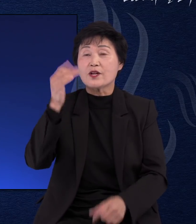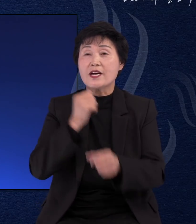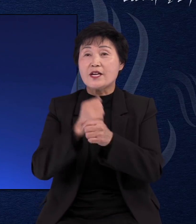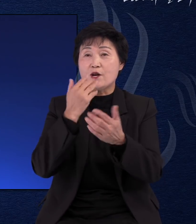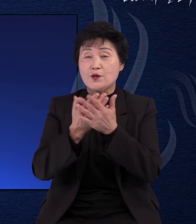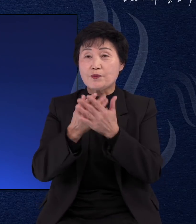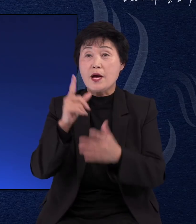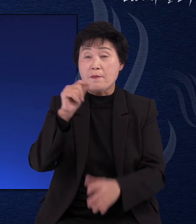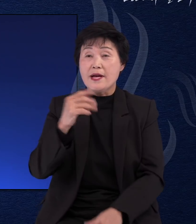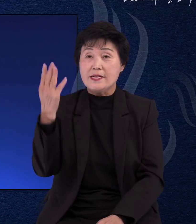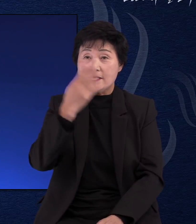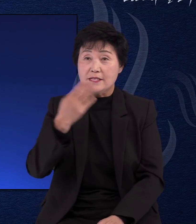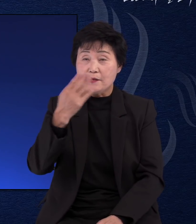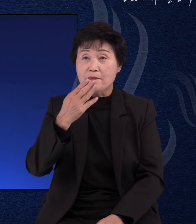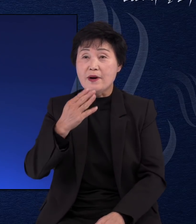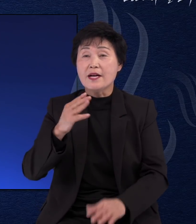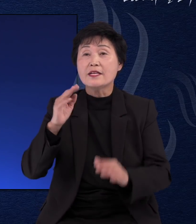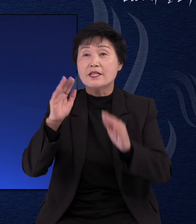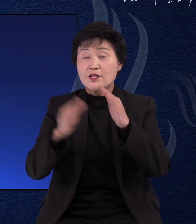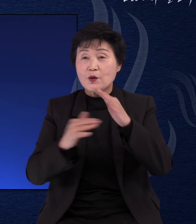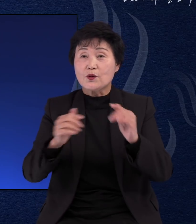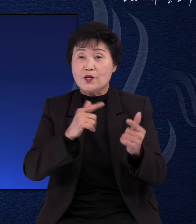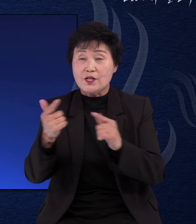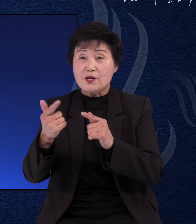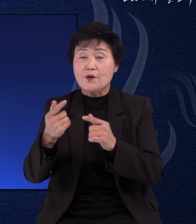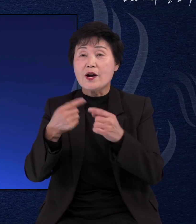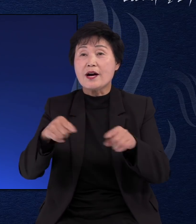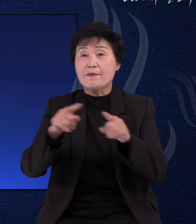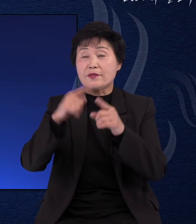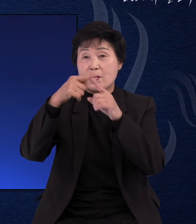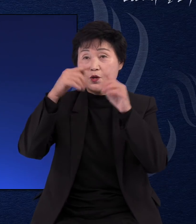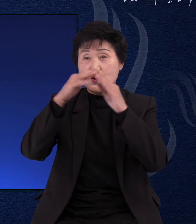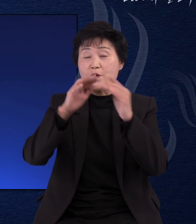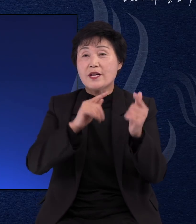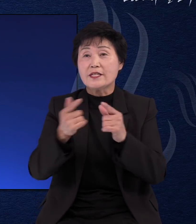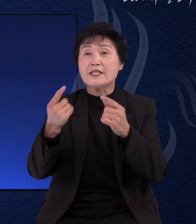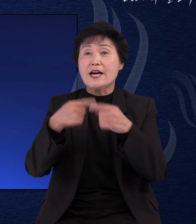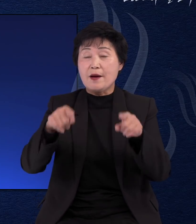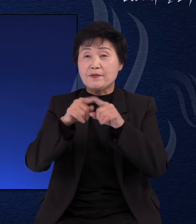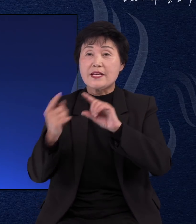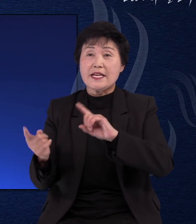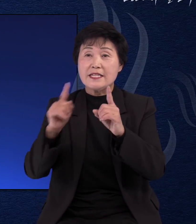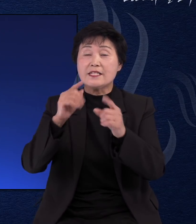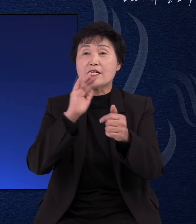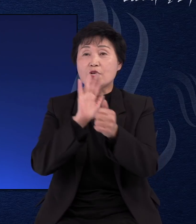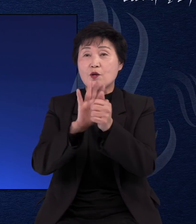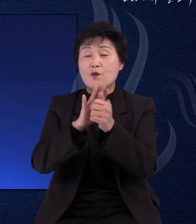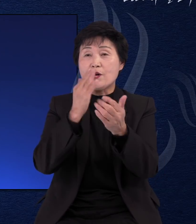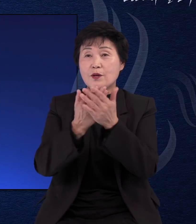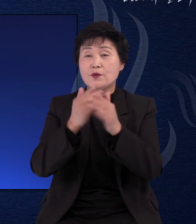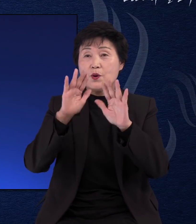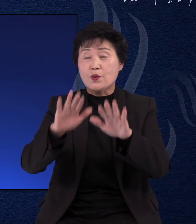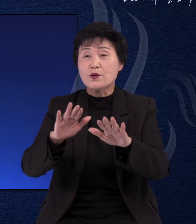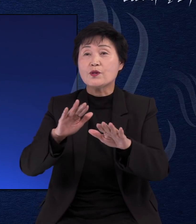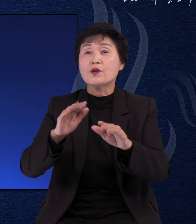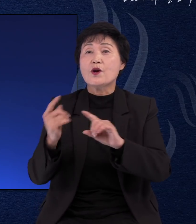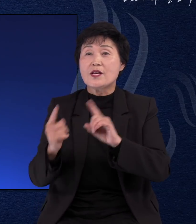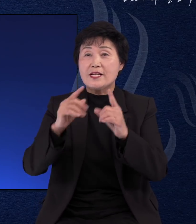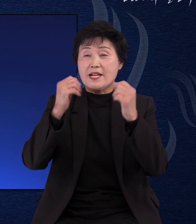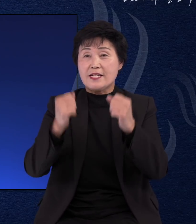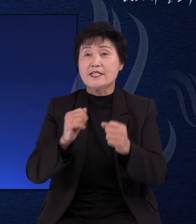40여만 성도들과 대한민국의 교회들이 다시 믿음으로 일어나게 하여 주시옵소서. 하나님이 오늘도 살아계심을 우리가 알게